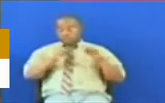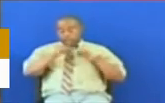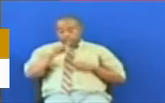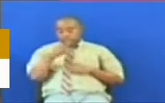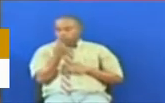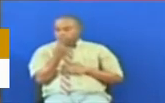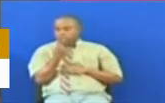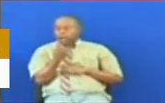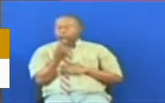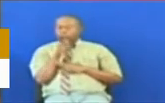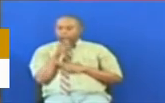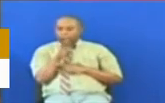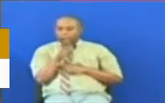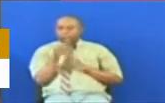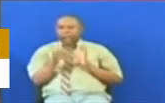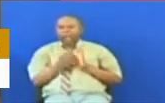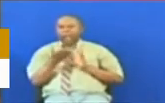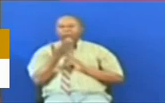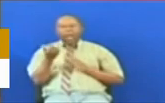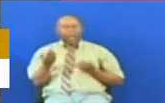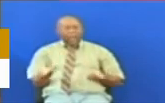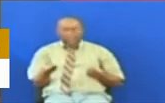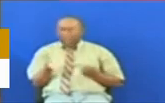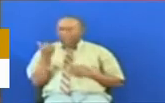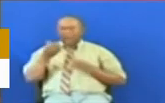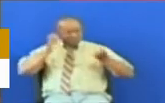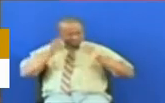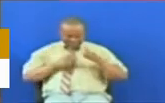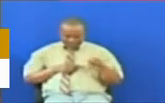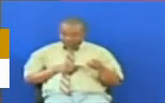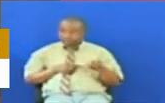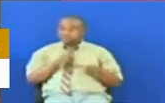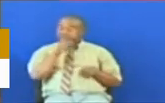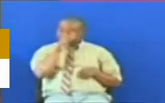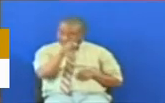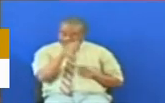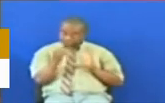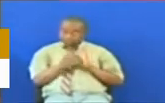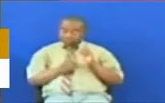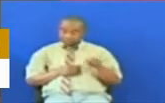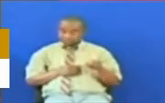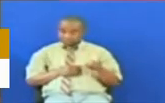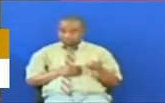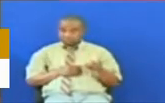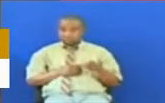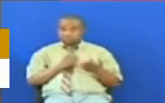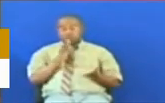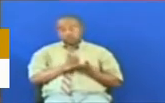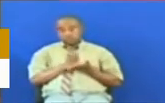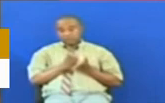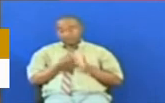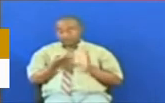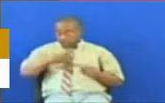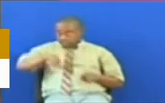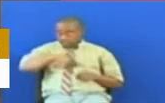kati ya sheria ambazo zilikuwa very consultative. Ni mfano wa sheria ambazo kweli ingekuwa sisi hatuna